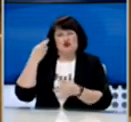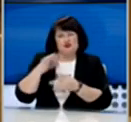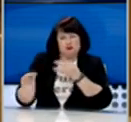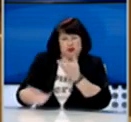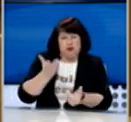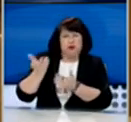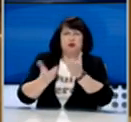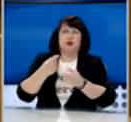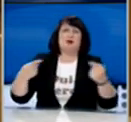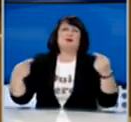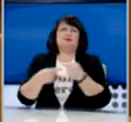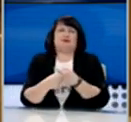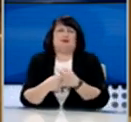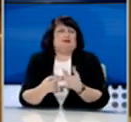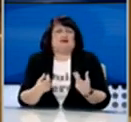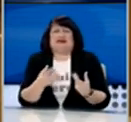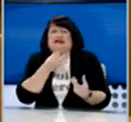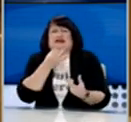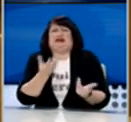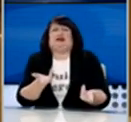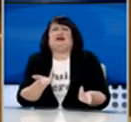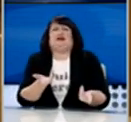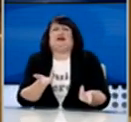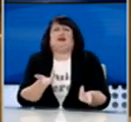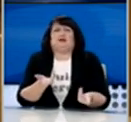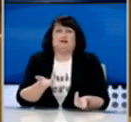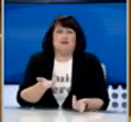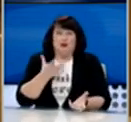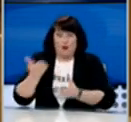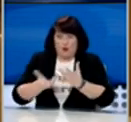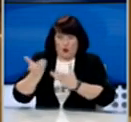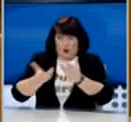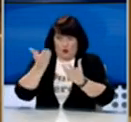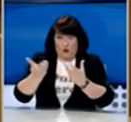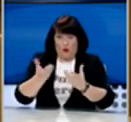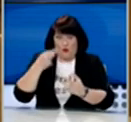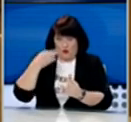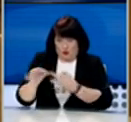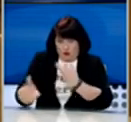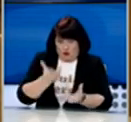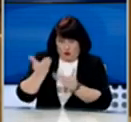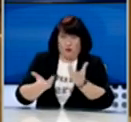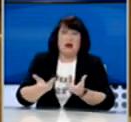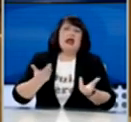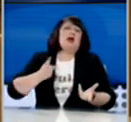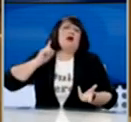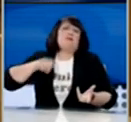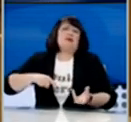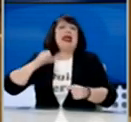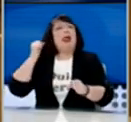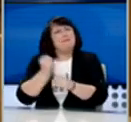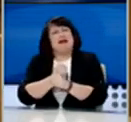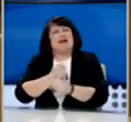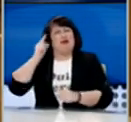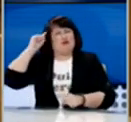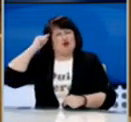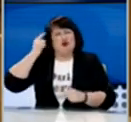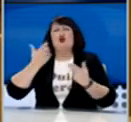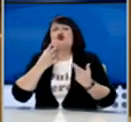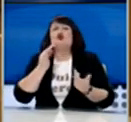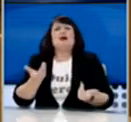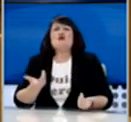πρωτοφανή αντίφαση αφού το μεγαλύτερο μέρος των πυρκαγιών ήτανε εμπρησμοί εξ αμελείας ή εκ προθέσεως τότε